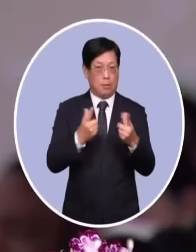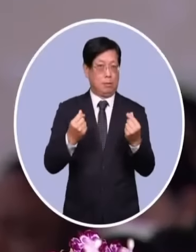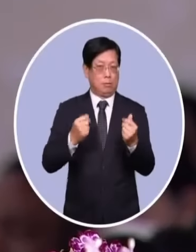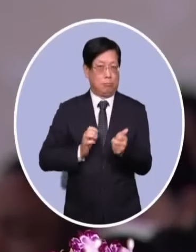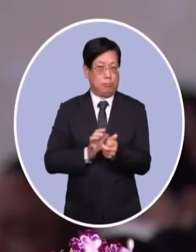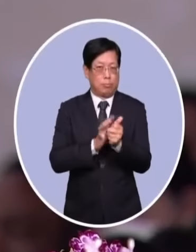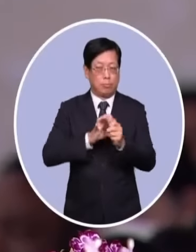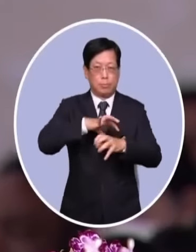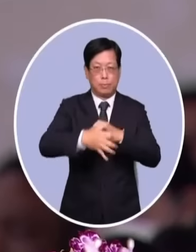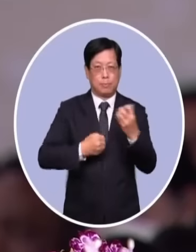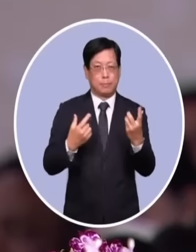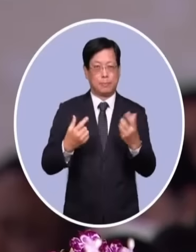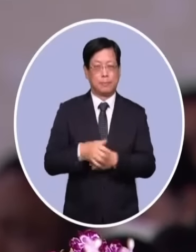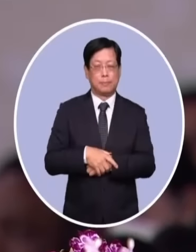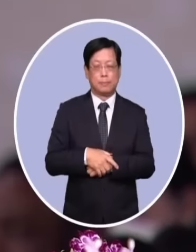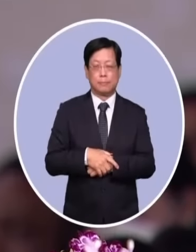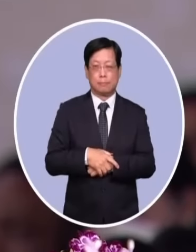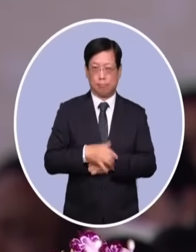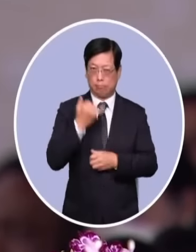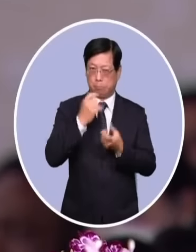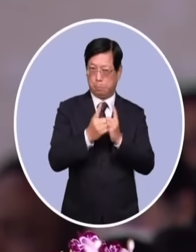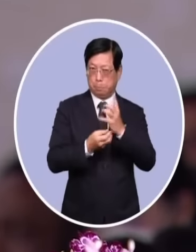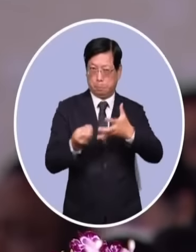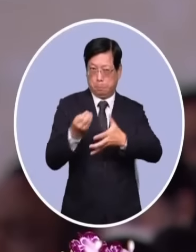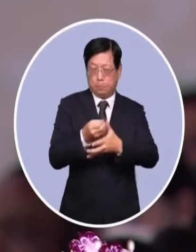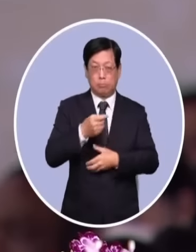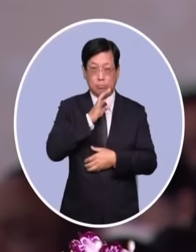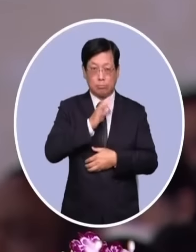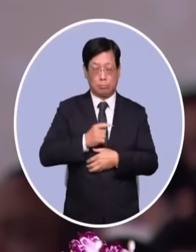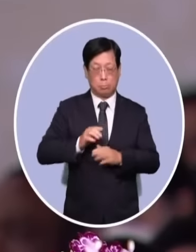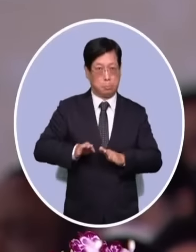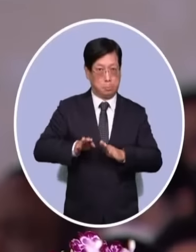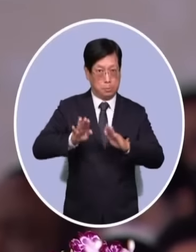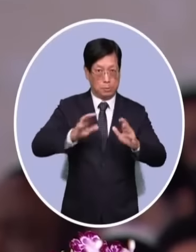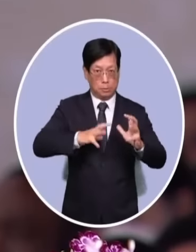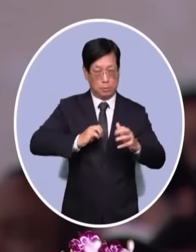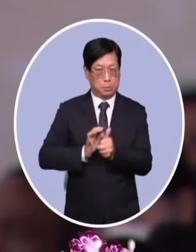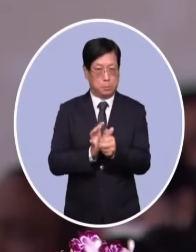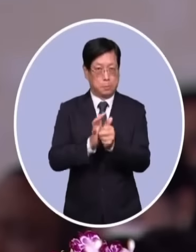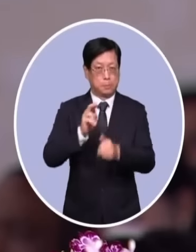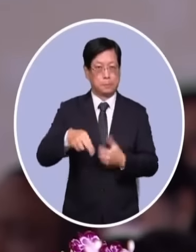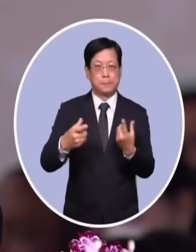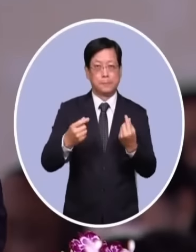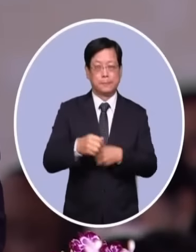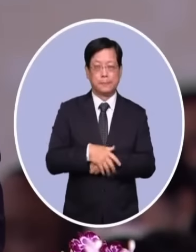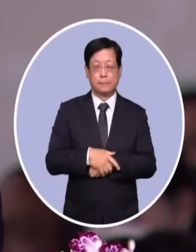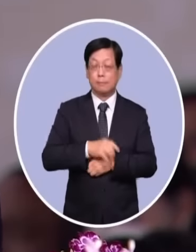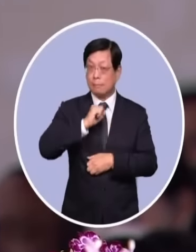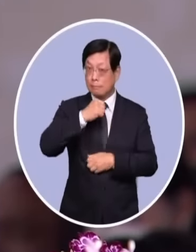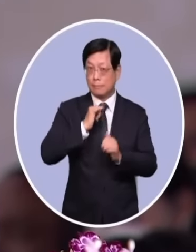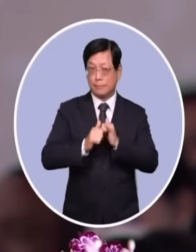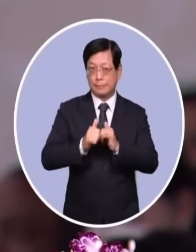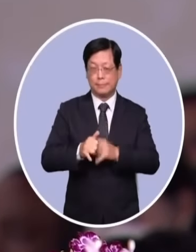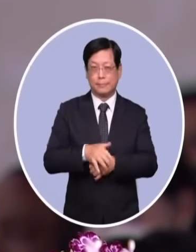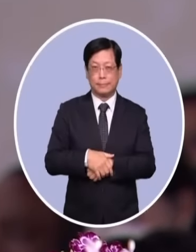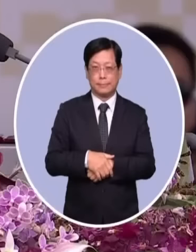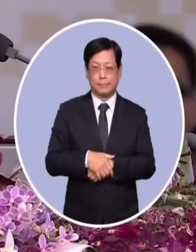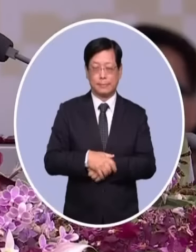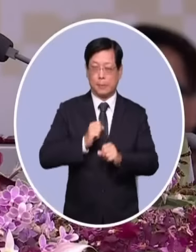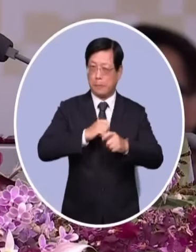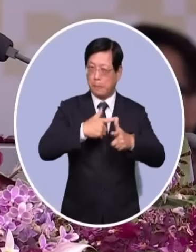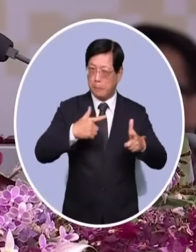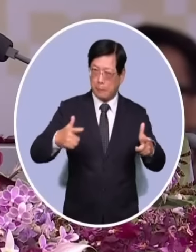动全世界，成为繁荣发展的世界动力。台湾人民多